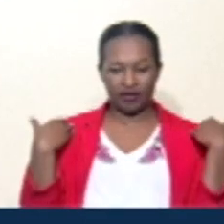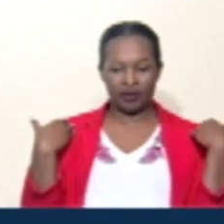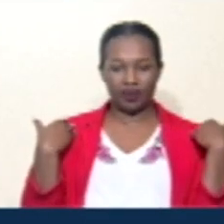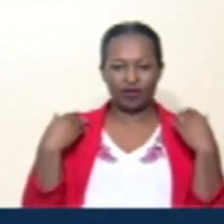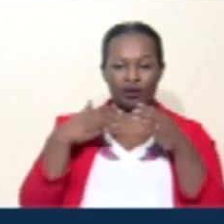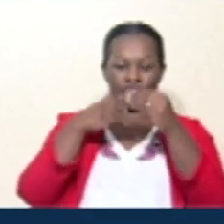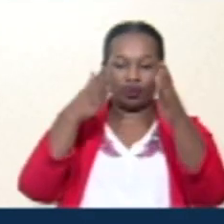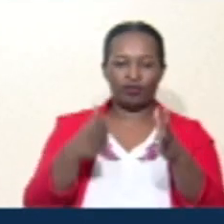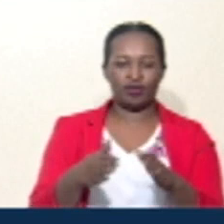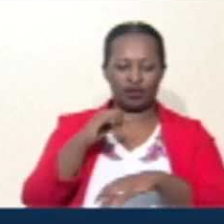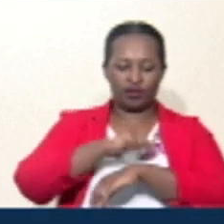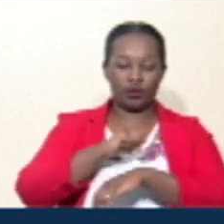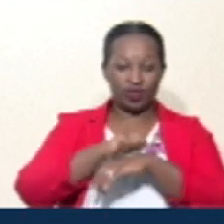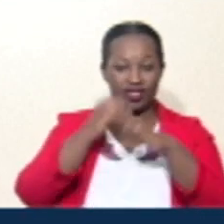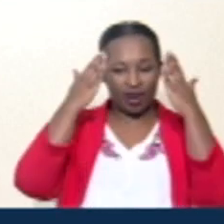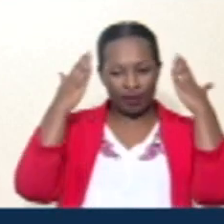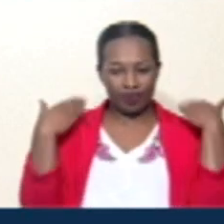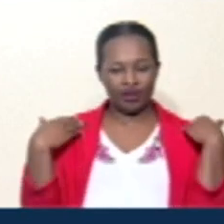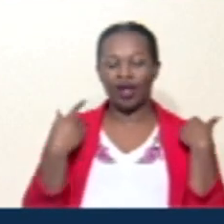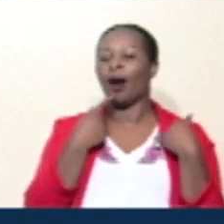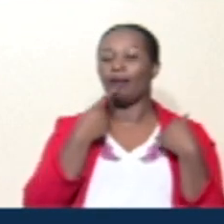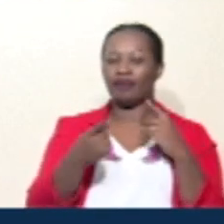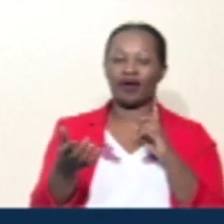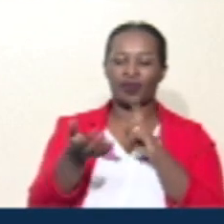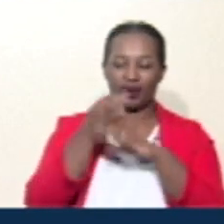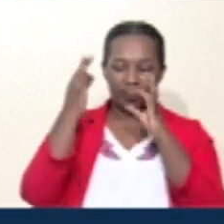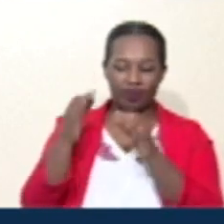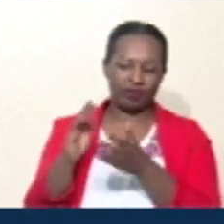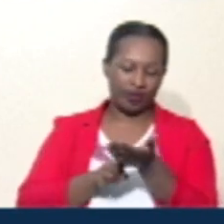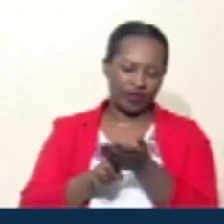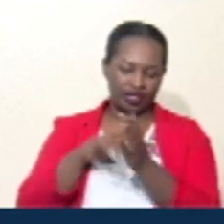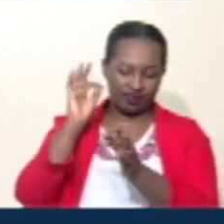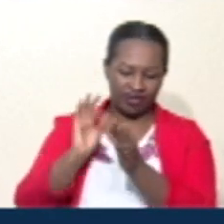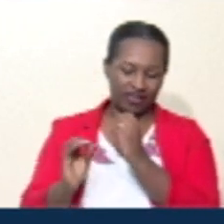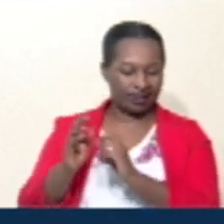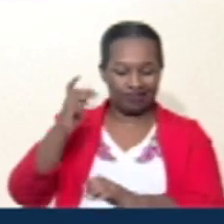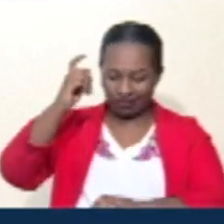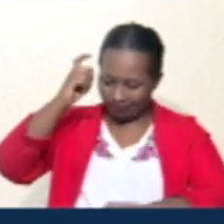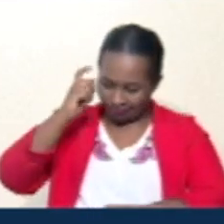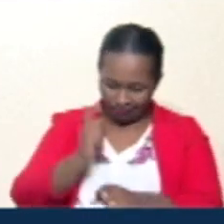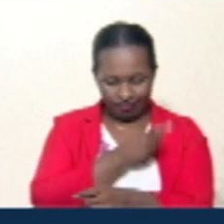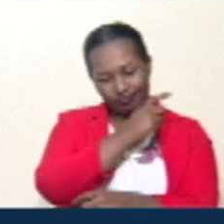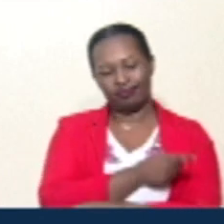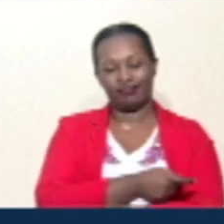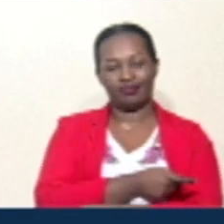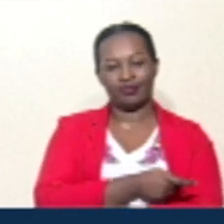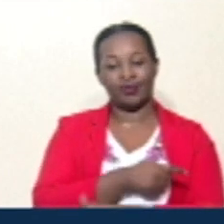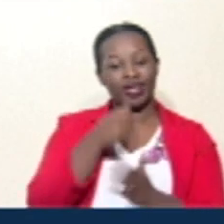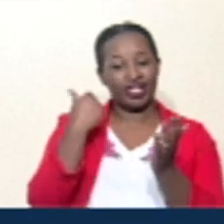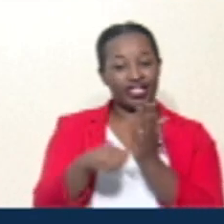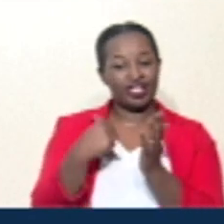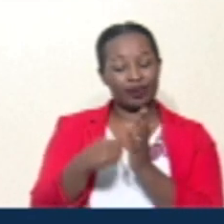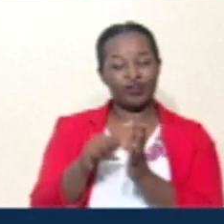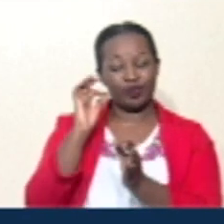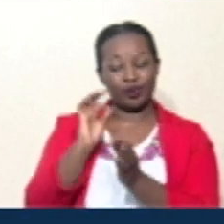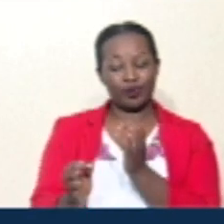Didacienne umuyobozi wa Sevensa bavuga ko kubona ibicanwa bisigaye ari ihurizo rikomeye. Ikibazo cy'ibicanwa navuga ko